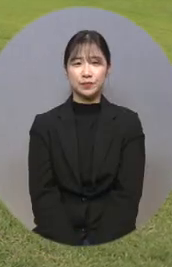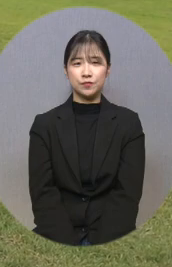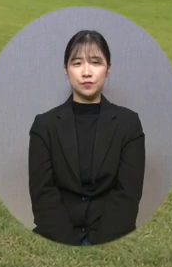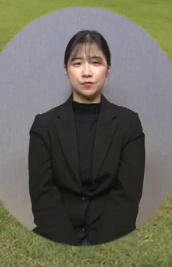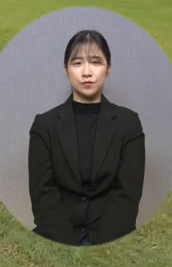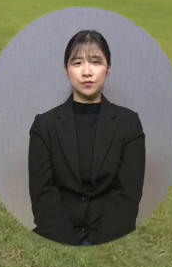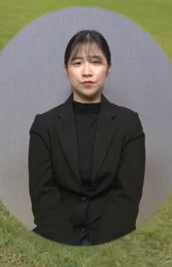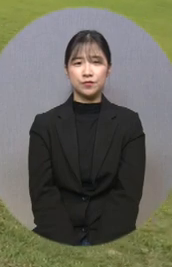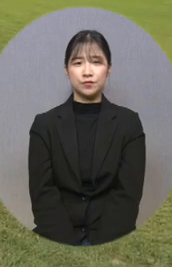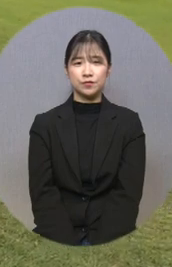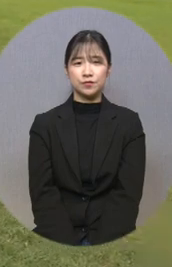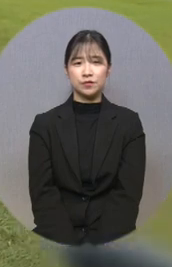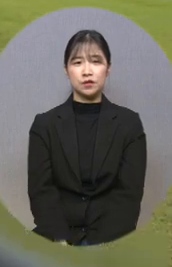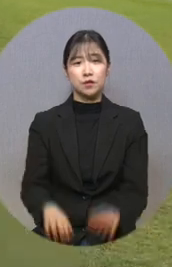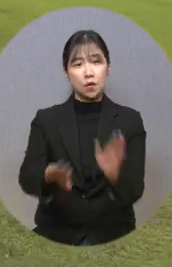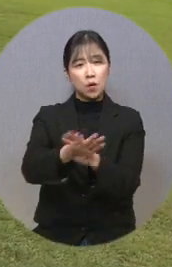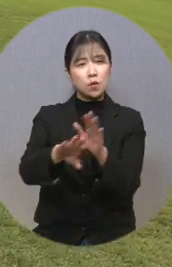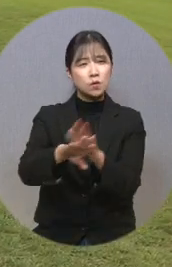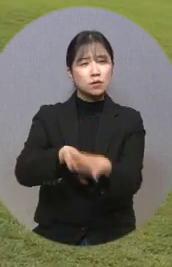오른쪽 끝!